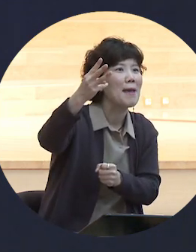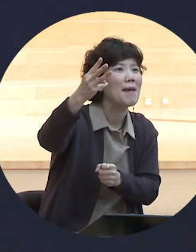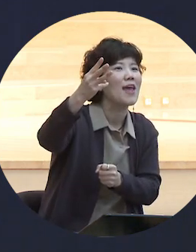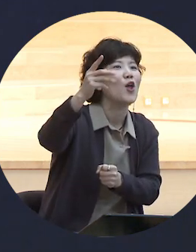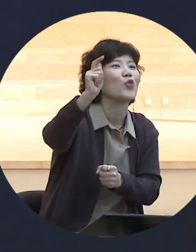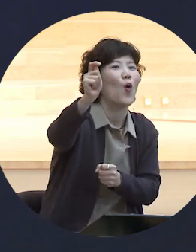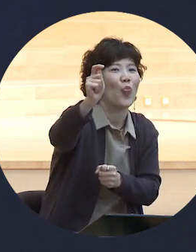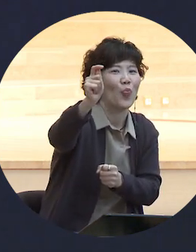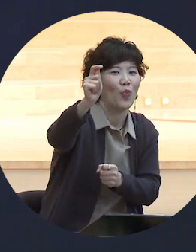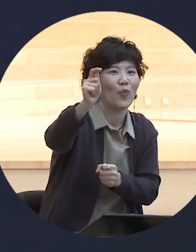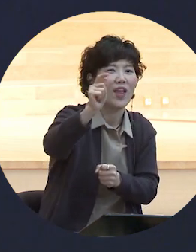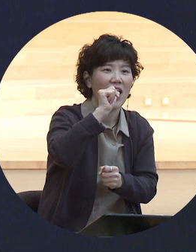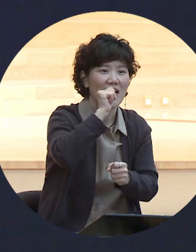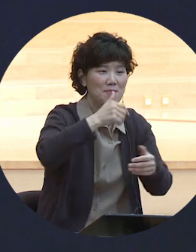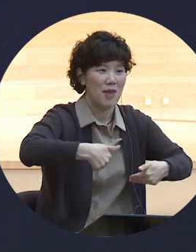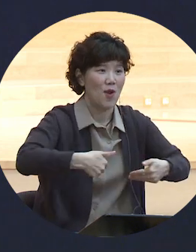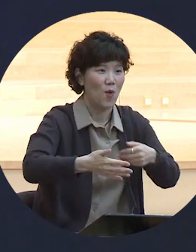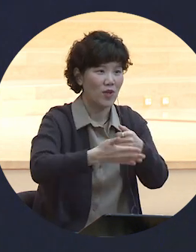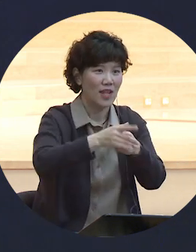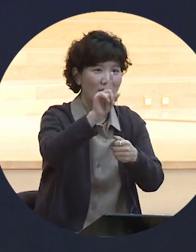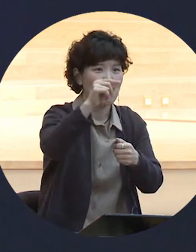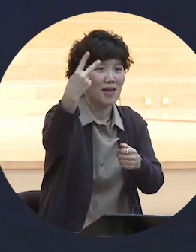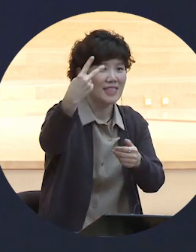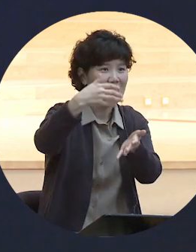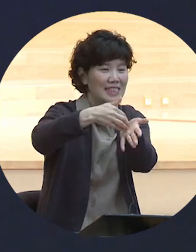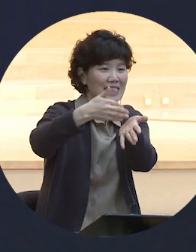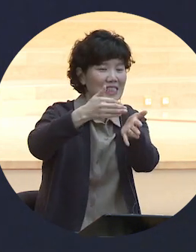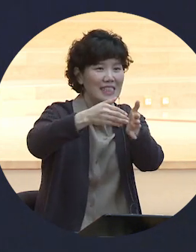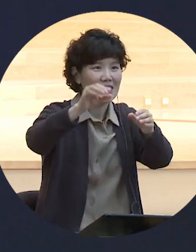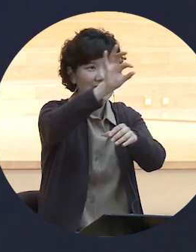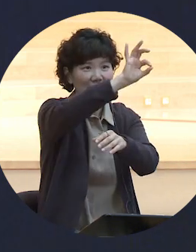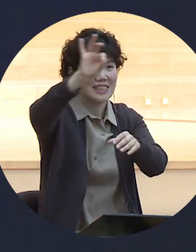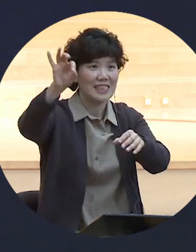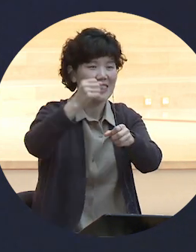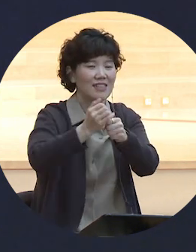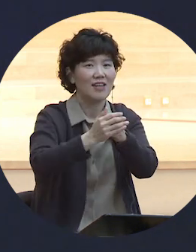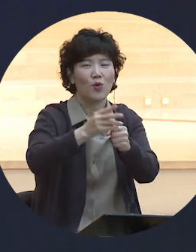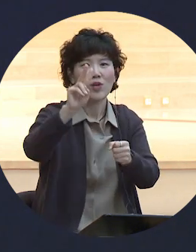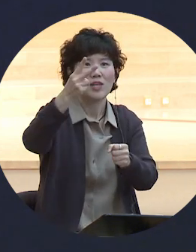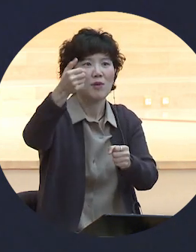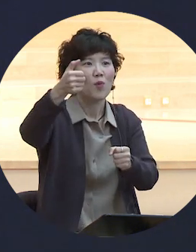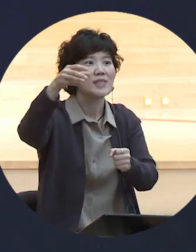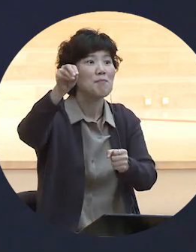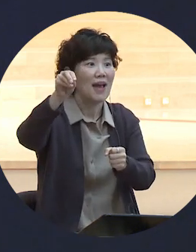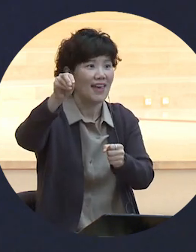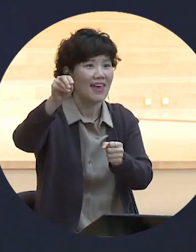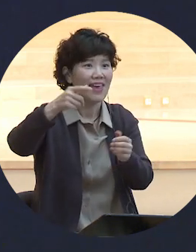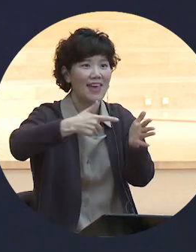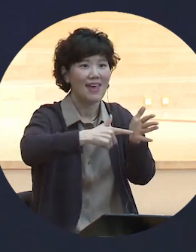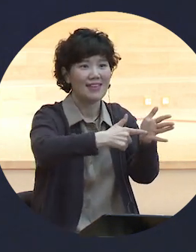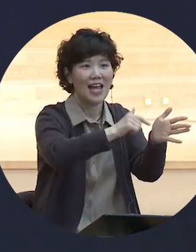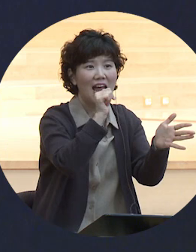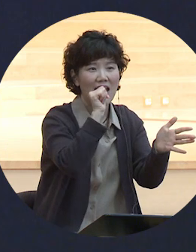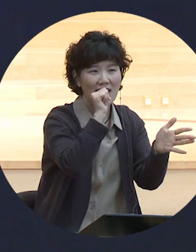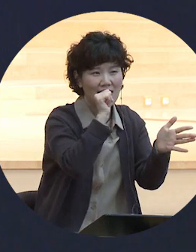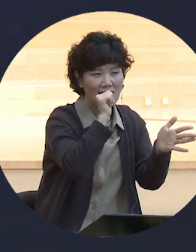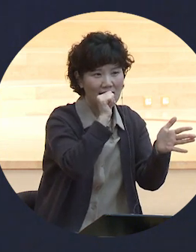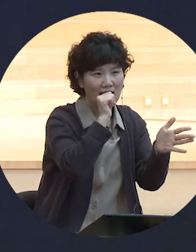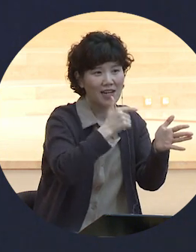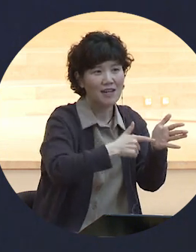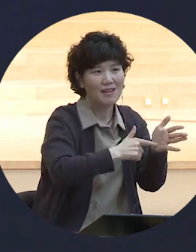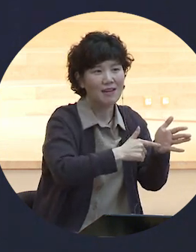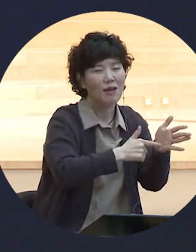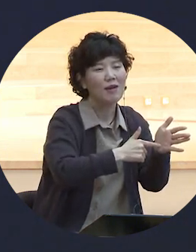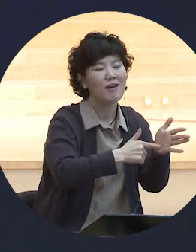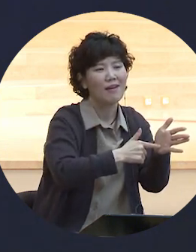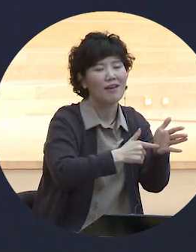300톤이 되어지는 연철이 소요됐습니다. 1만 2천 개의 들보가 들어갔고 250만 개의 리벳이 소요되어졌습니다.